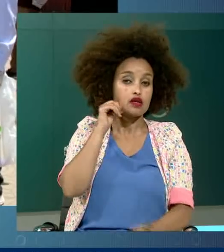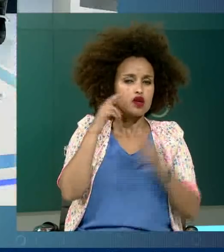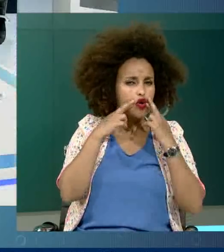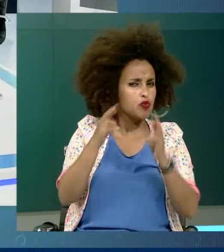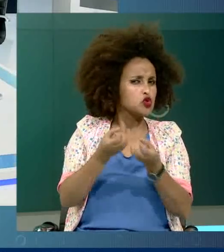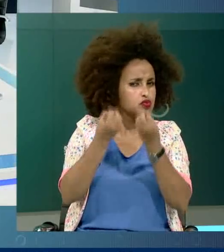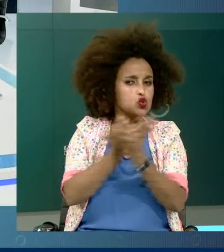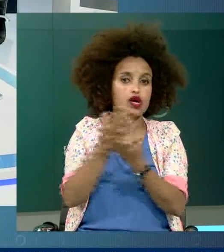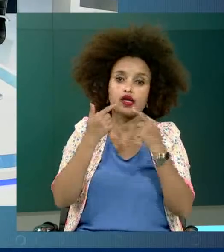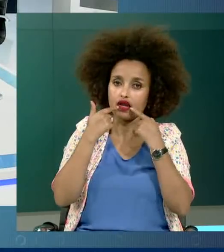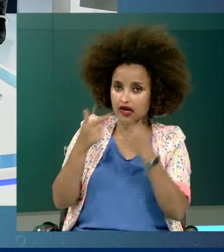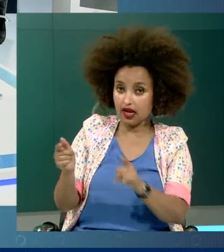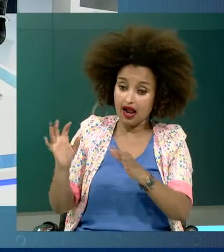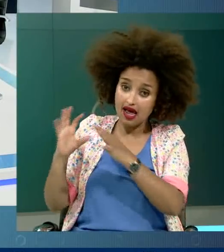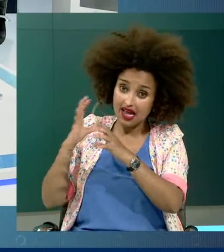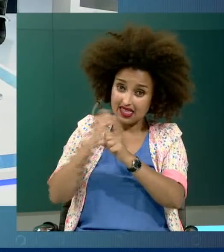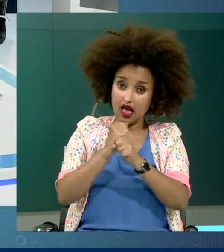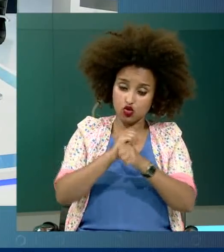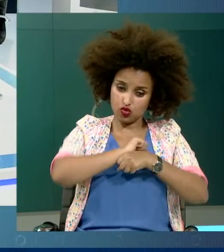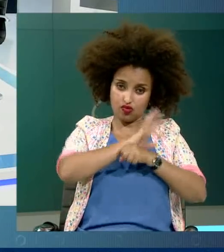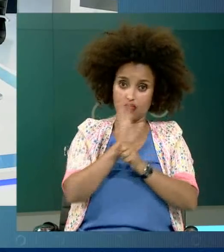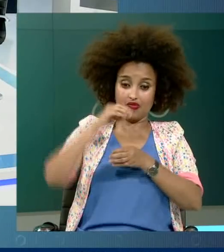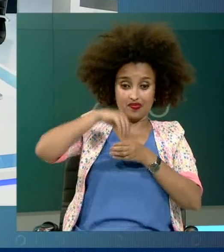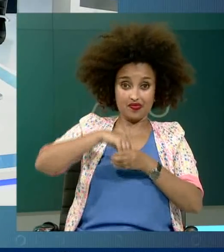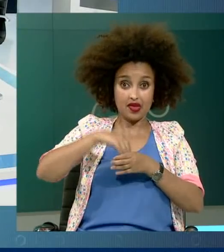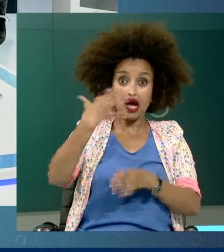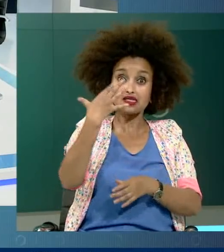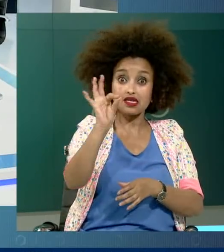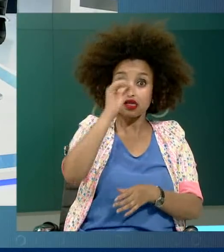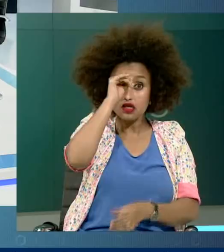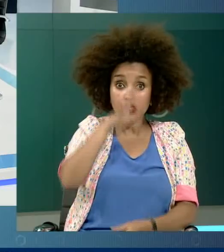ብለን እናስባለን። ከተያዙት ቫይረሱ ከተገኘባቸው 19 ሰዎች ውስጥ